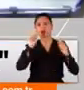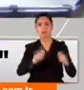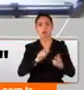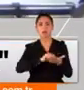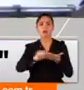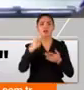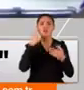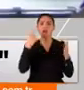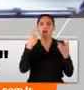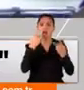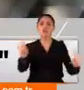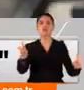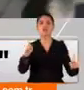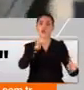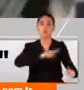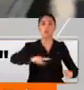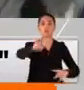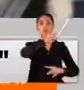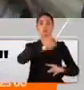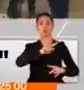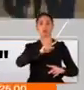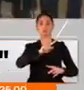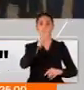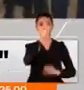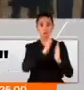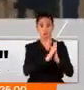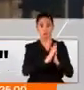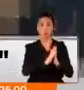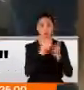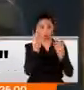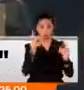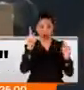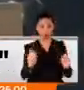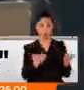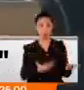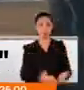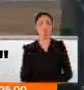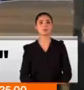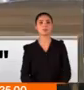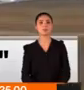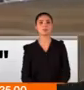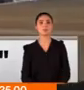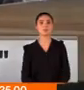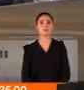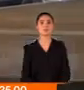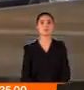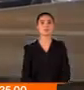şey ortada. Peki bunların bir özür dilemesi söz konusu mu?